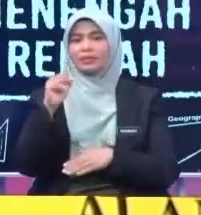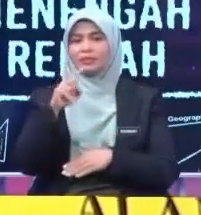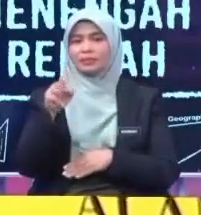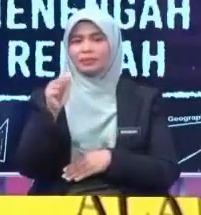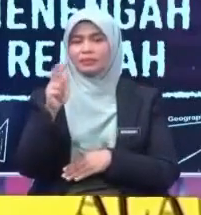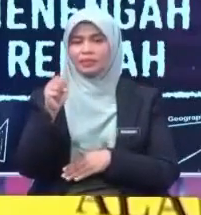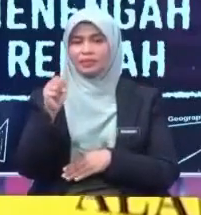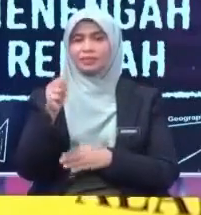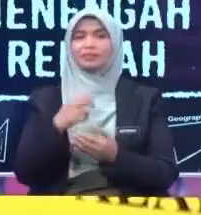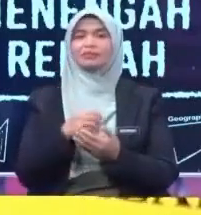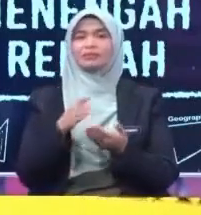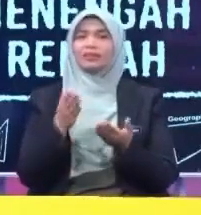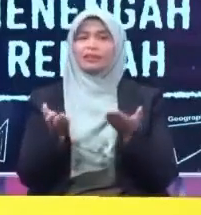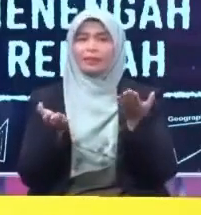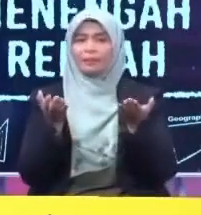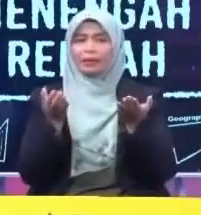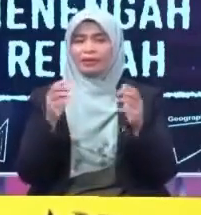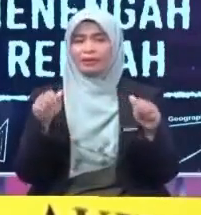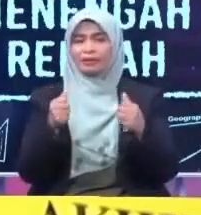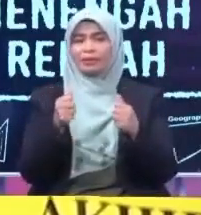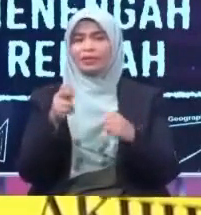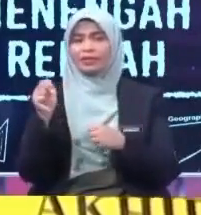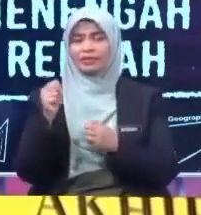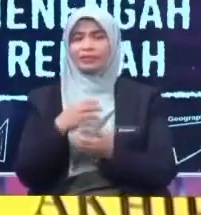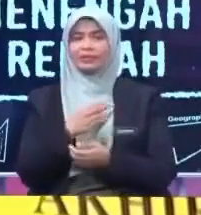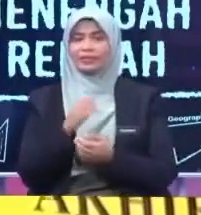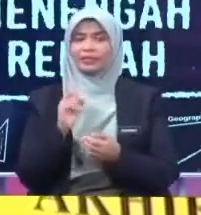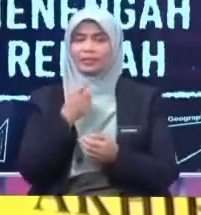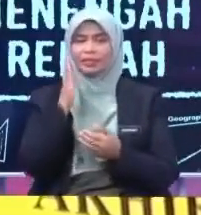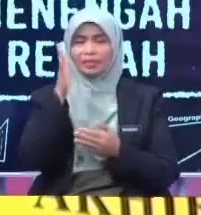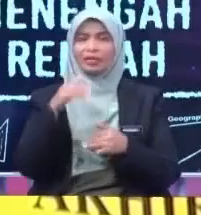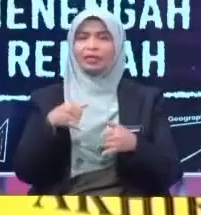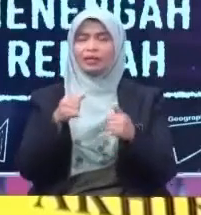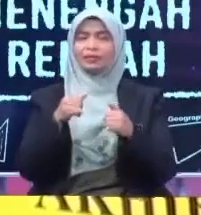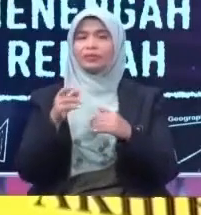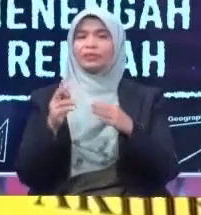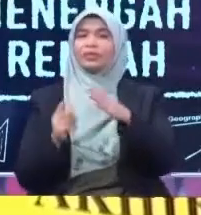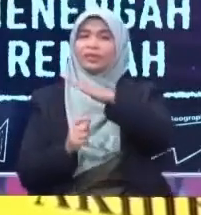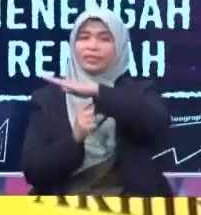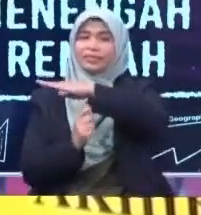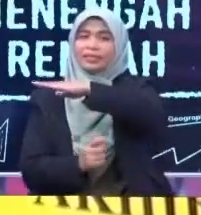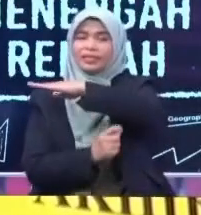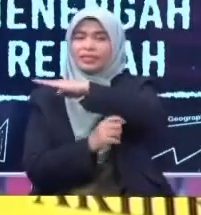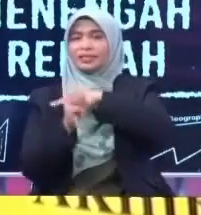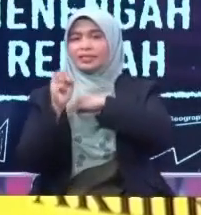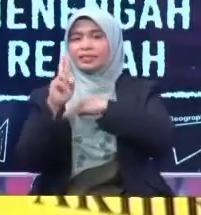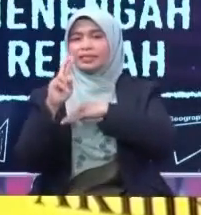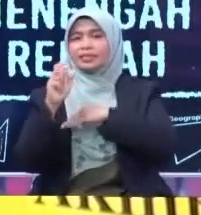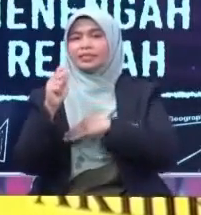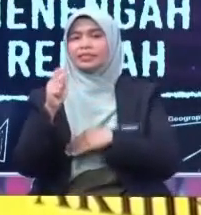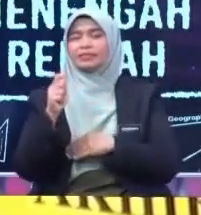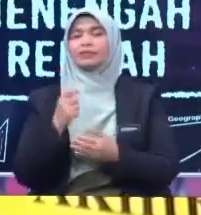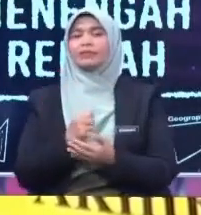Ustazah. Okey, amalan kita akan ditimbang. Dan seterusnya kita akan melalui titian sirat. Okey, titian sirat seterusnya,